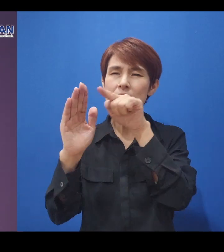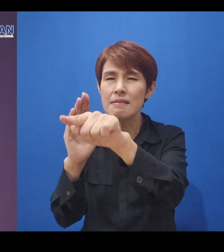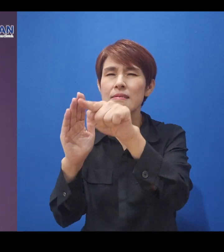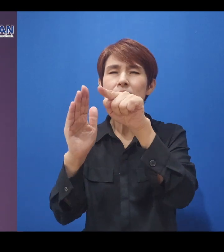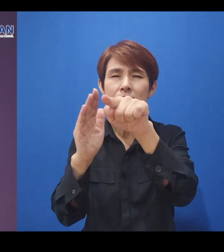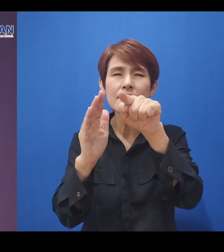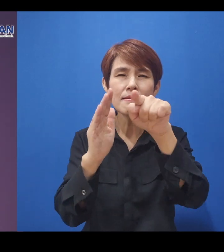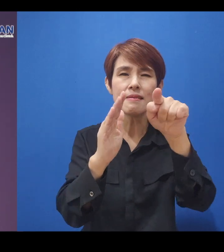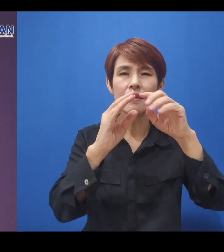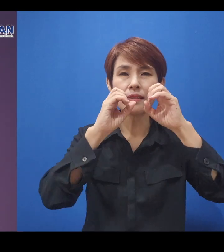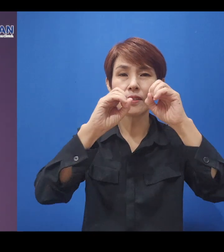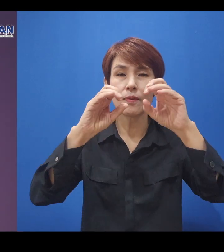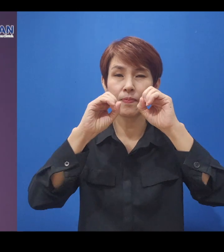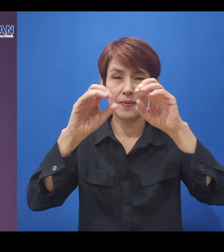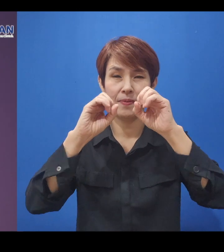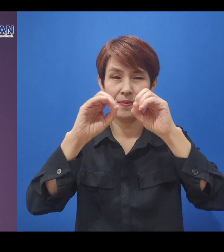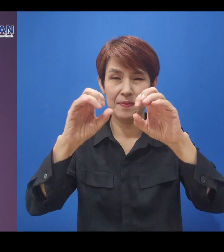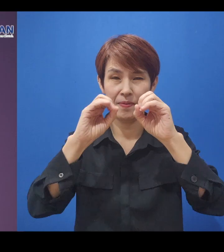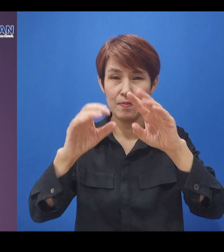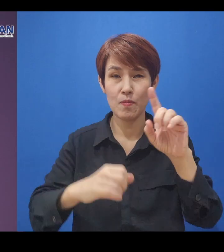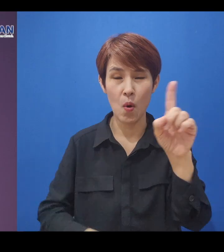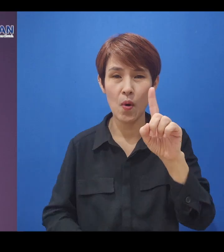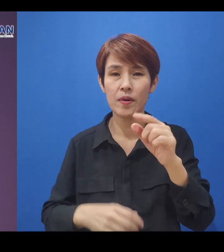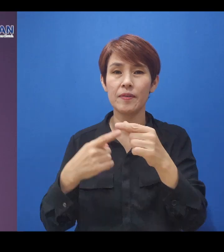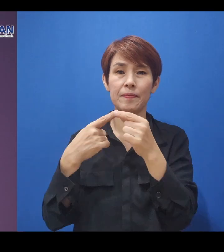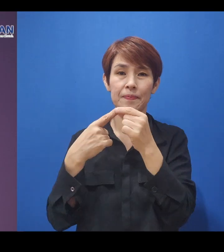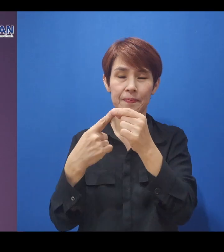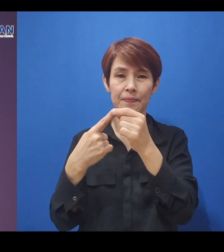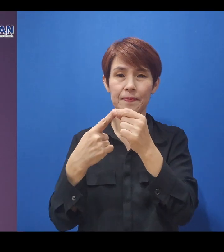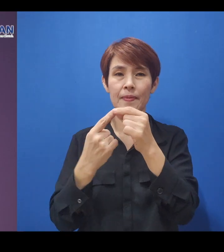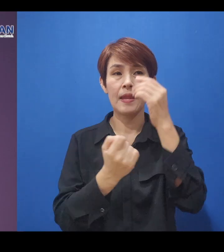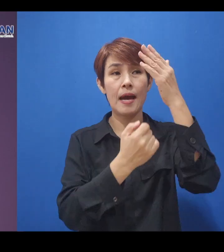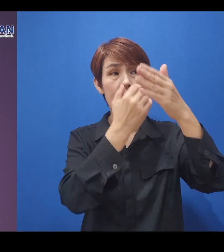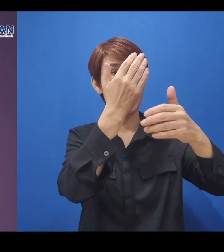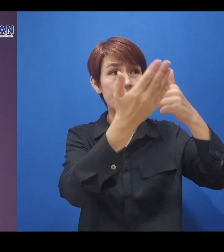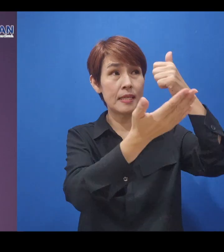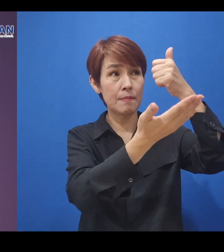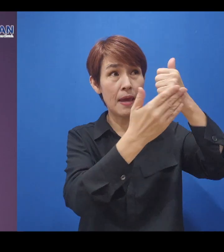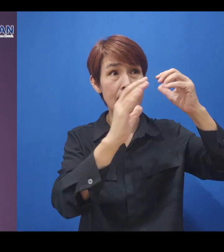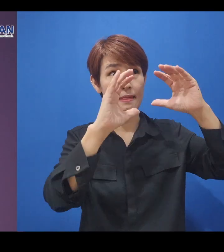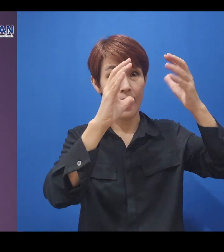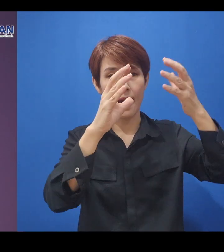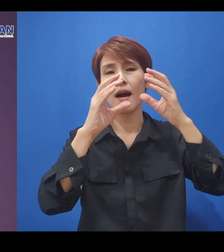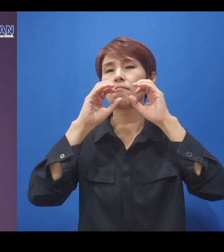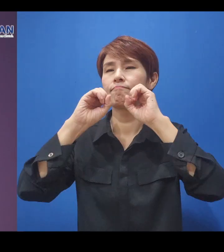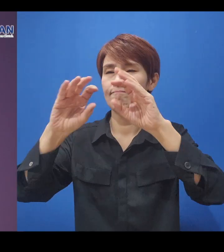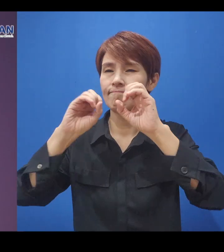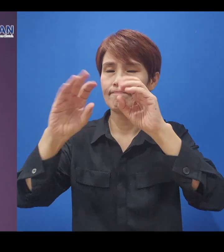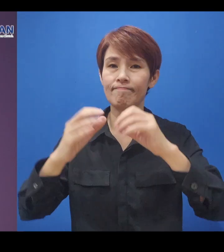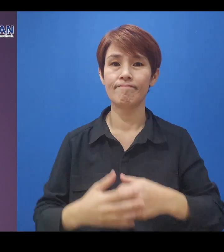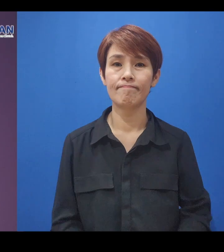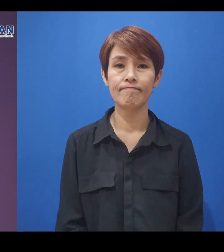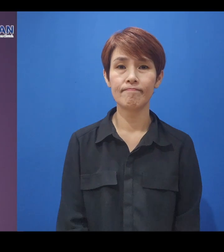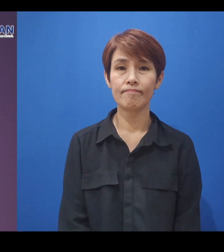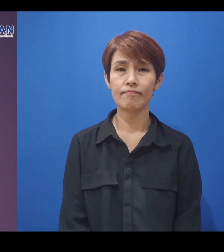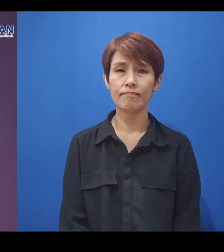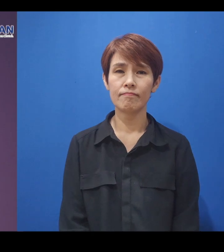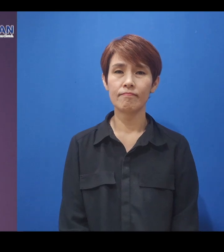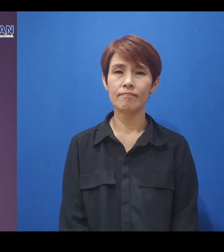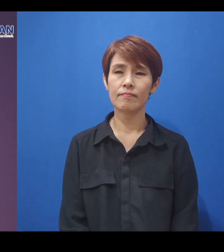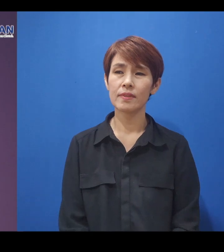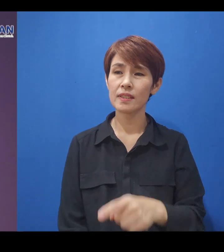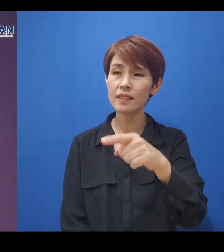두 가지를 전파했다라고 기록해요. 첫째는 하나님의 나라를 전했습니다. 그 슬픔